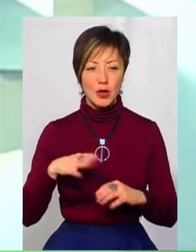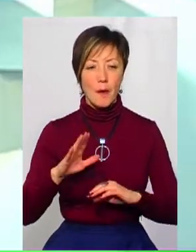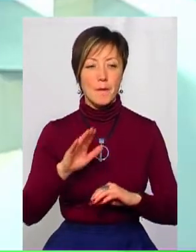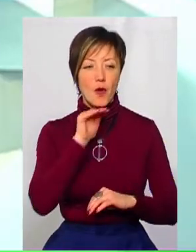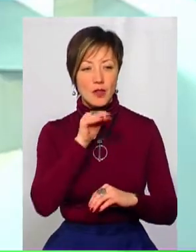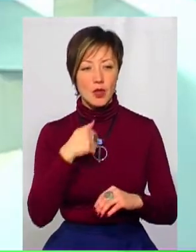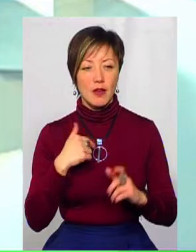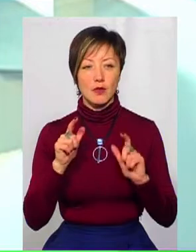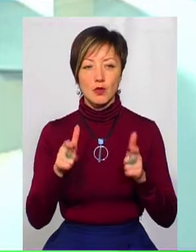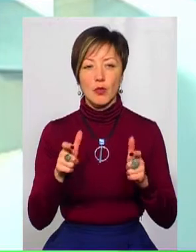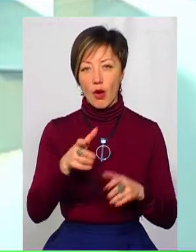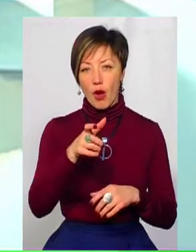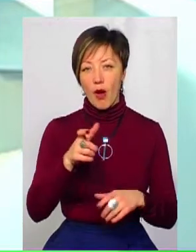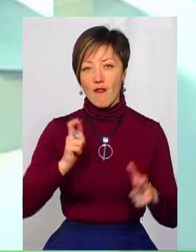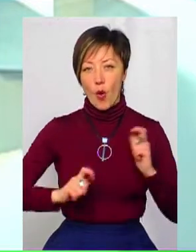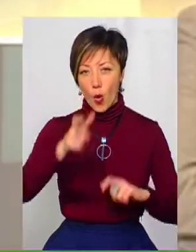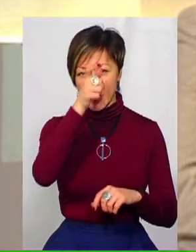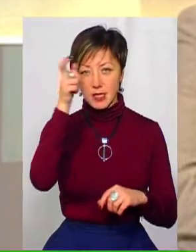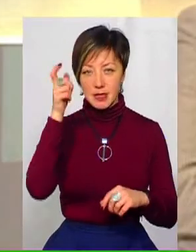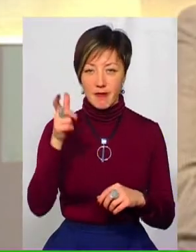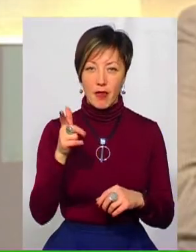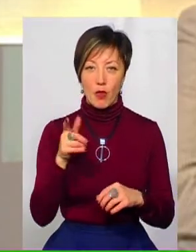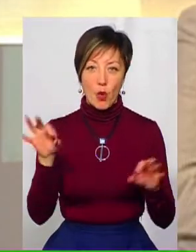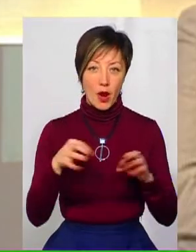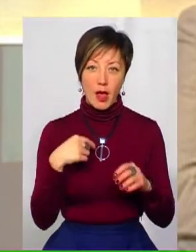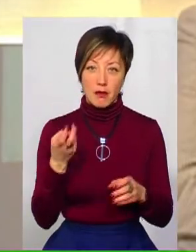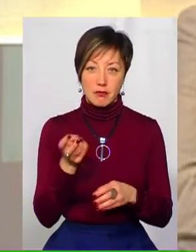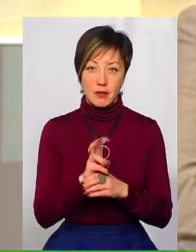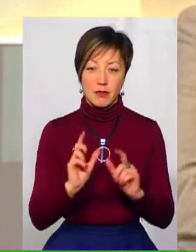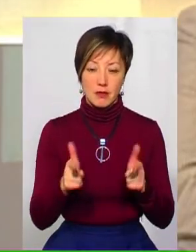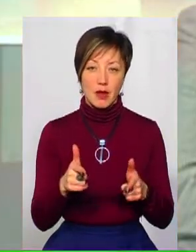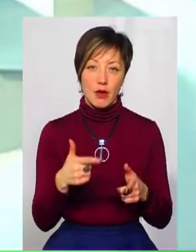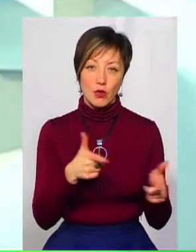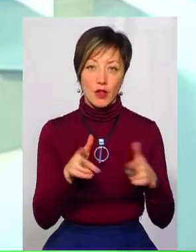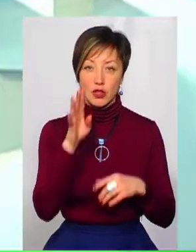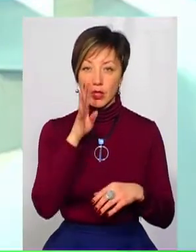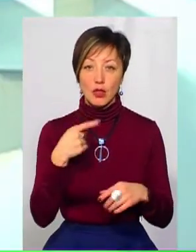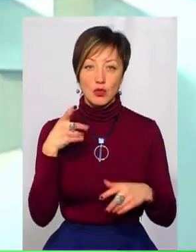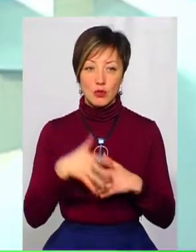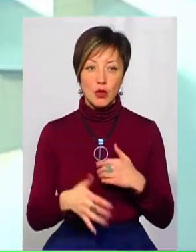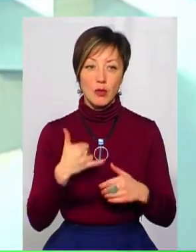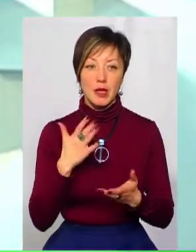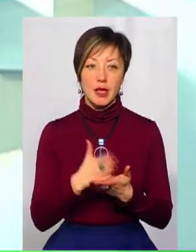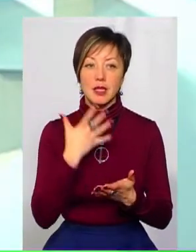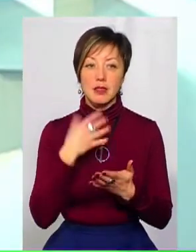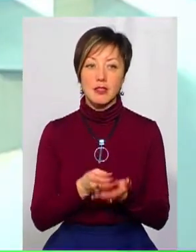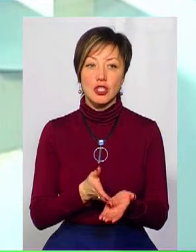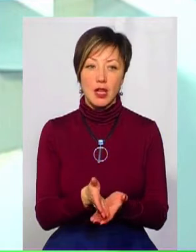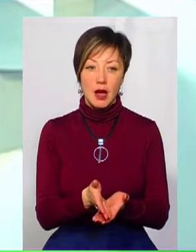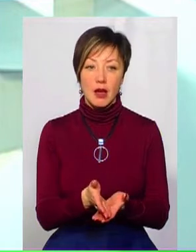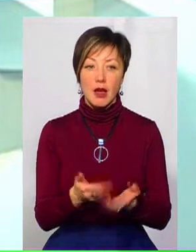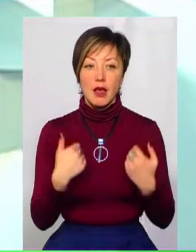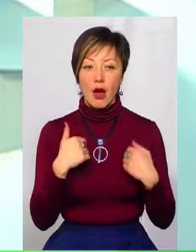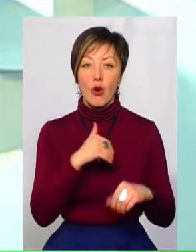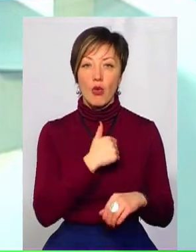професорів, що я вступлю в консерваторію, я свідомо туди не пішла, хоч готувалася всі 4 роки. Тому що я зрозуміла, що в мене є свій шлях, що я